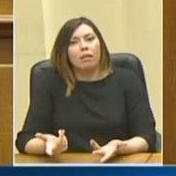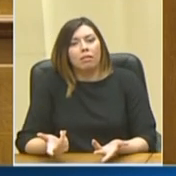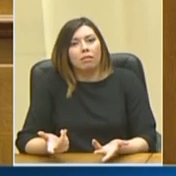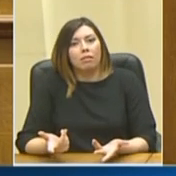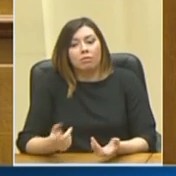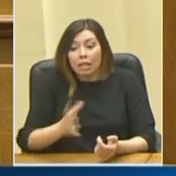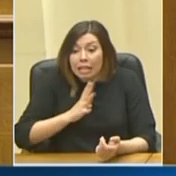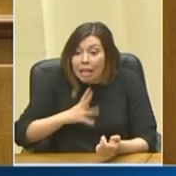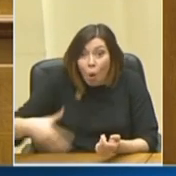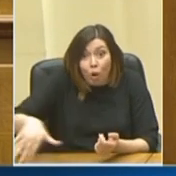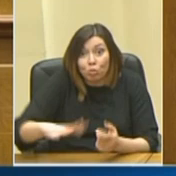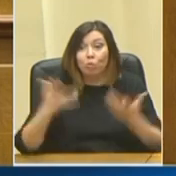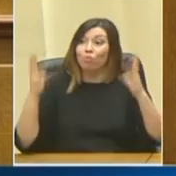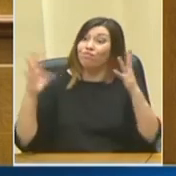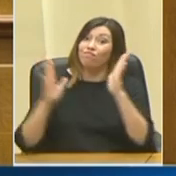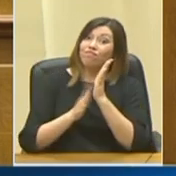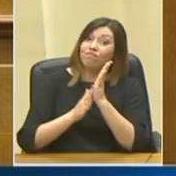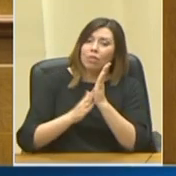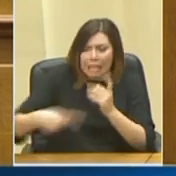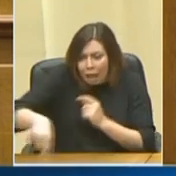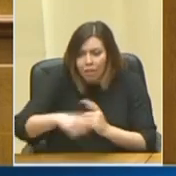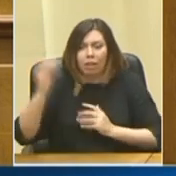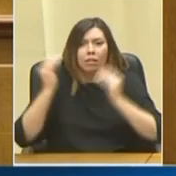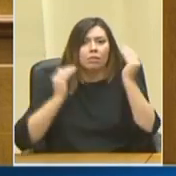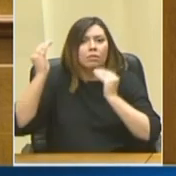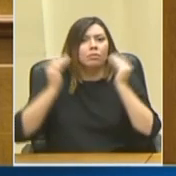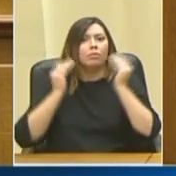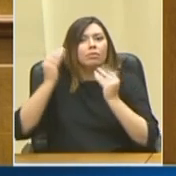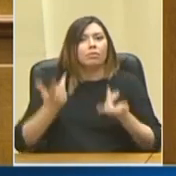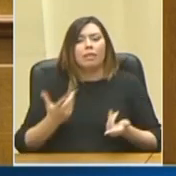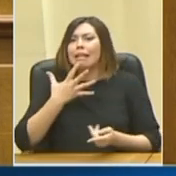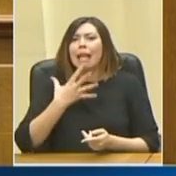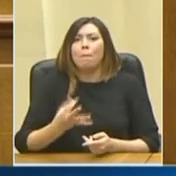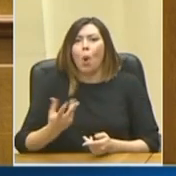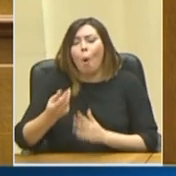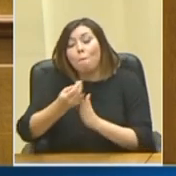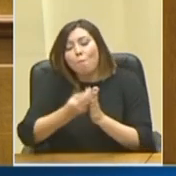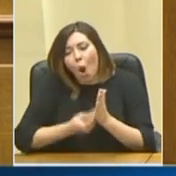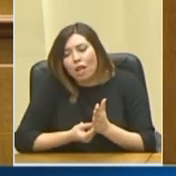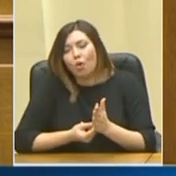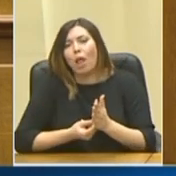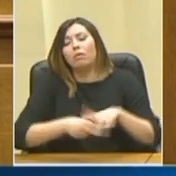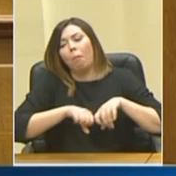Ακόμη και αυτοί που σας χειροκροτούν. Διότι πολλές φορές τους έχετε απογοητεύσει.